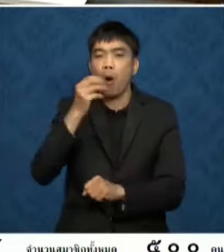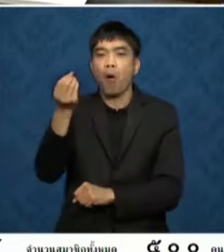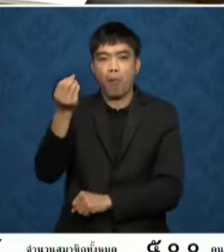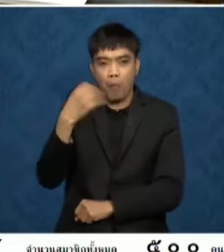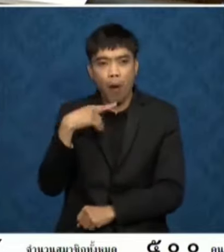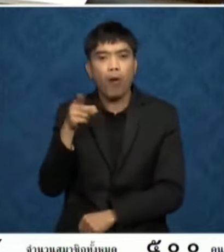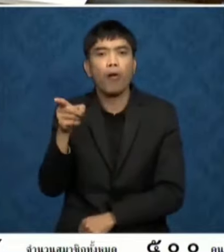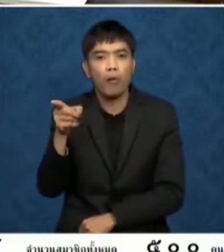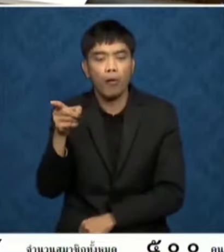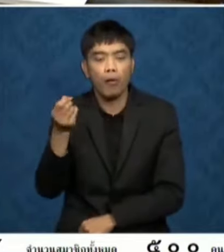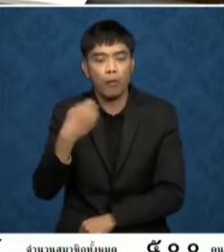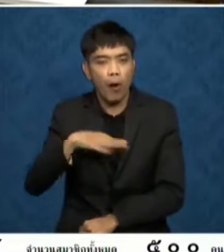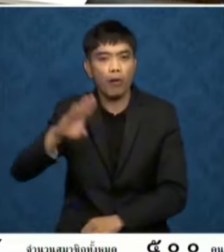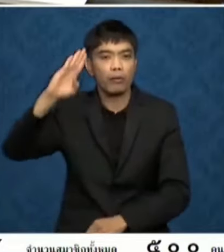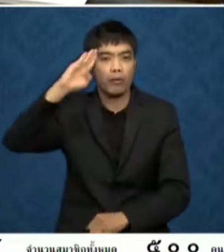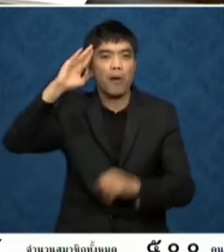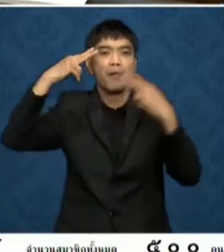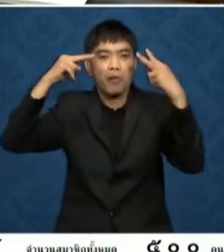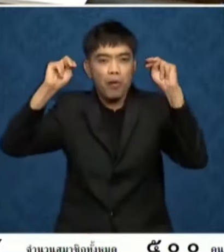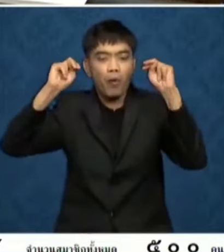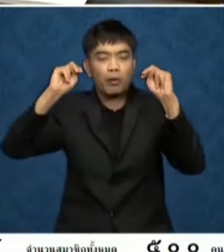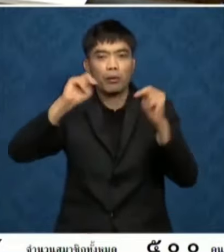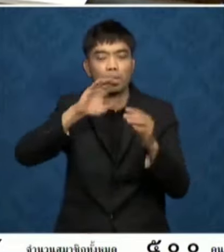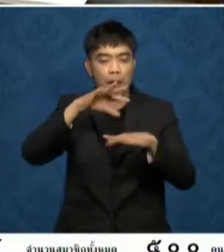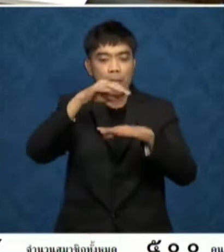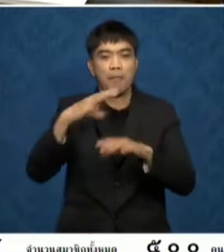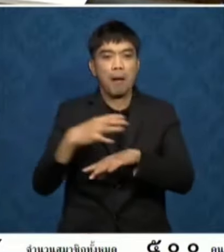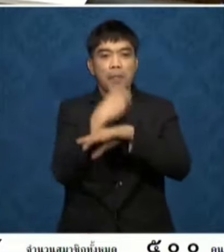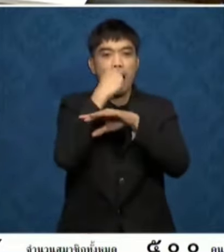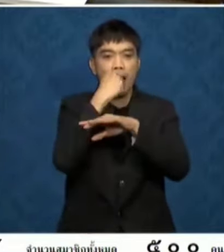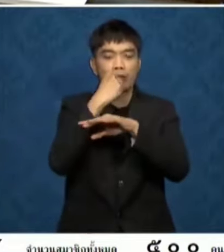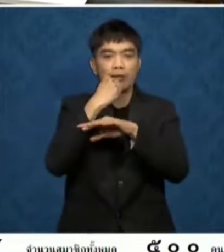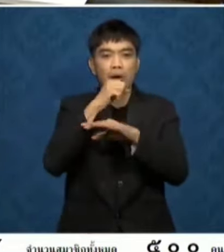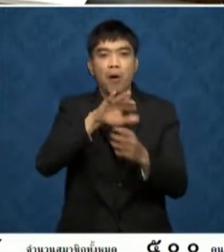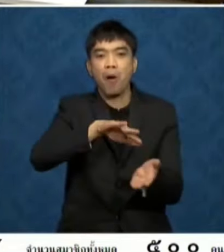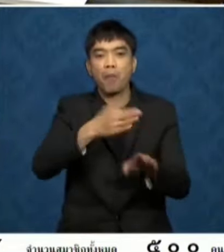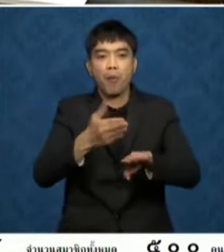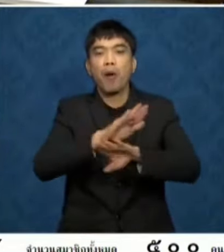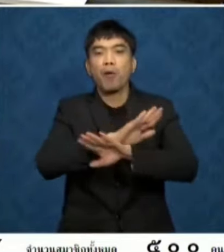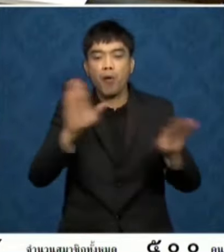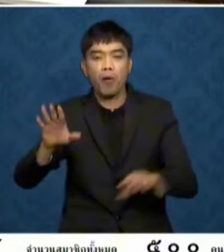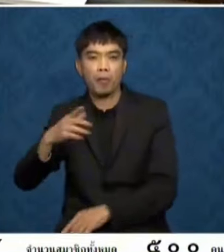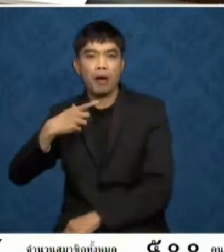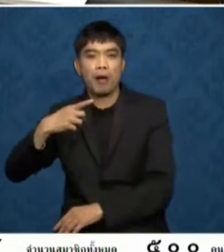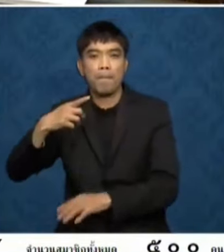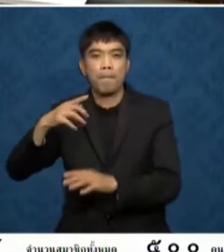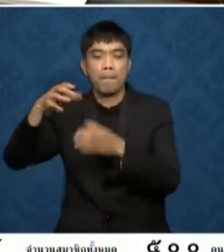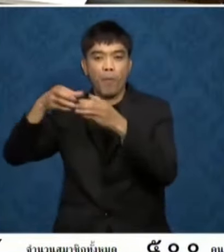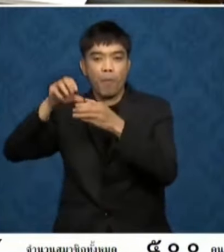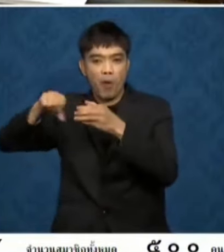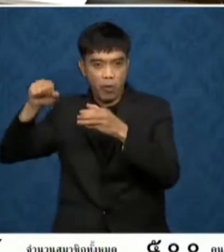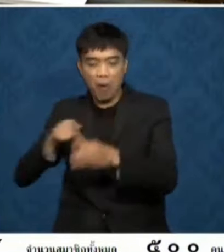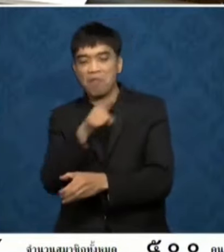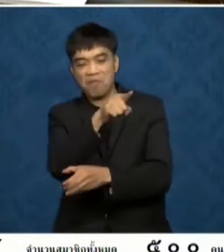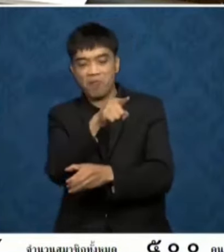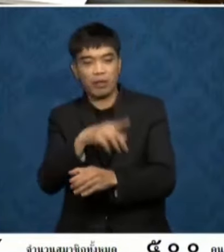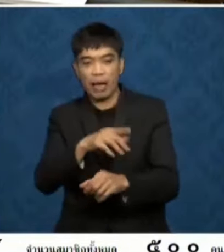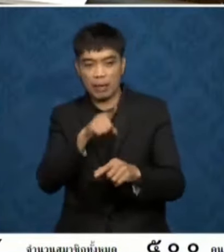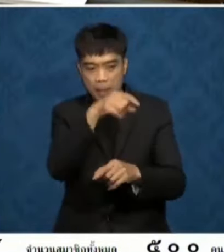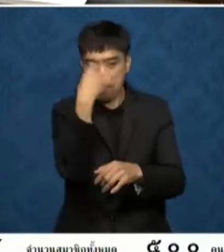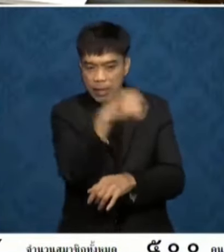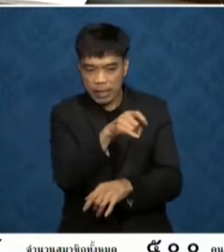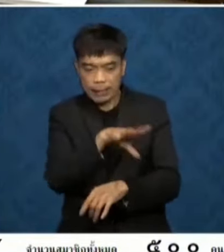วันใดที่คุณประยุทธ์เนี่ยนะคะหมดอำนาจพรรคเพื่อไทยนี่แหละจะเล่นงานคุณไม่ใช่แค่เอาผิดต่อความเสียหาย